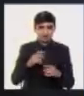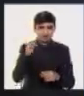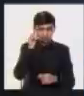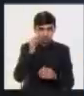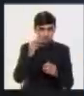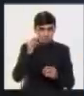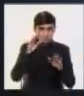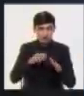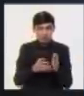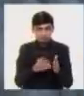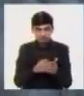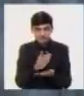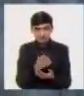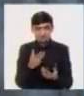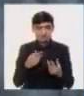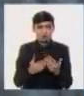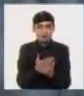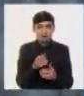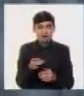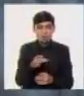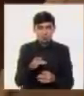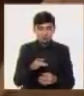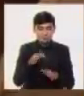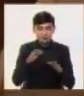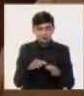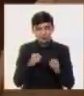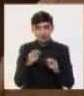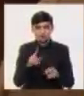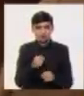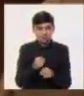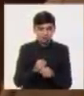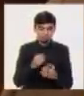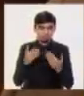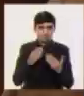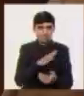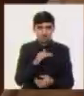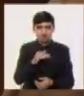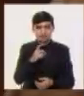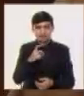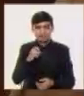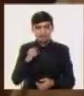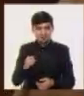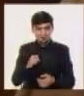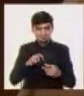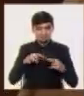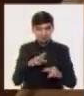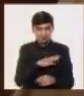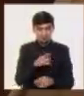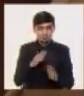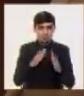заведений в некоторых новых микрорайонах. Когда сдается ЖКК, чтобы они сдавали